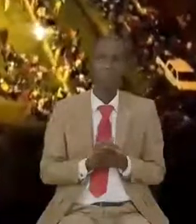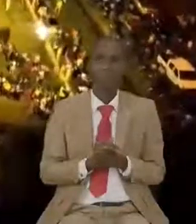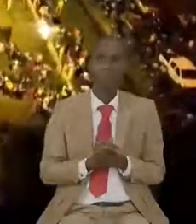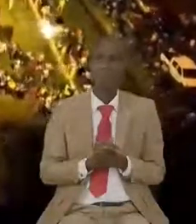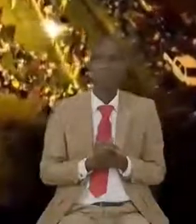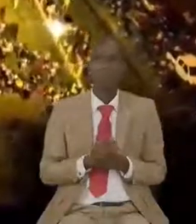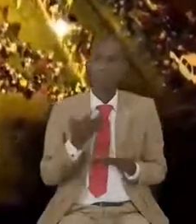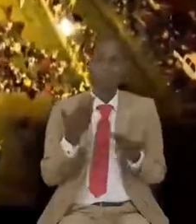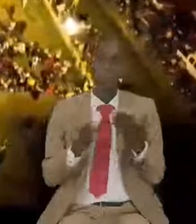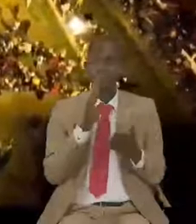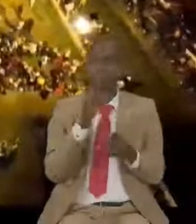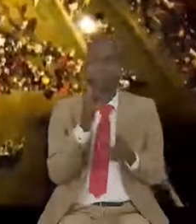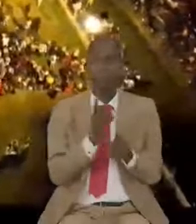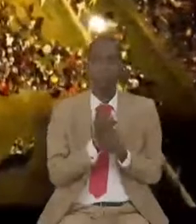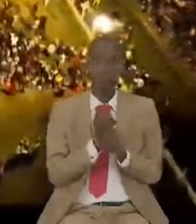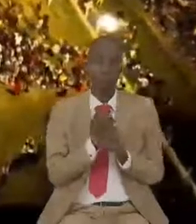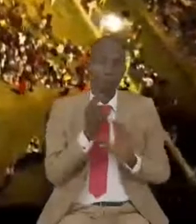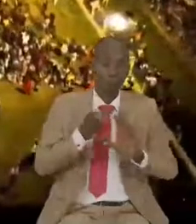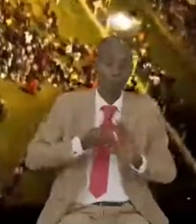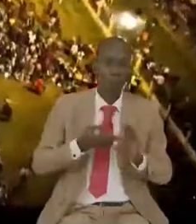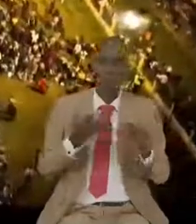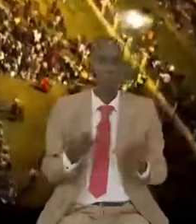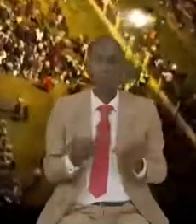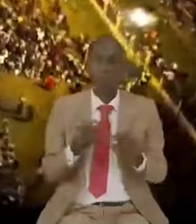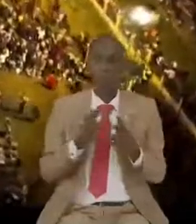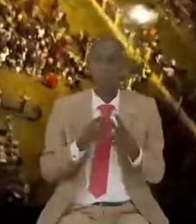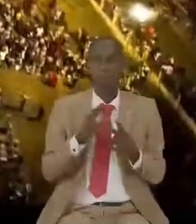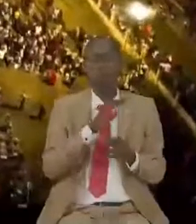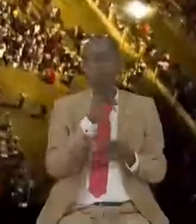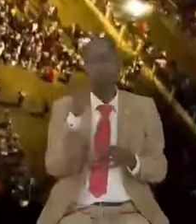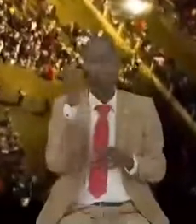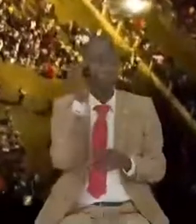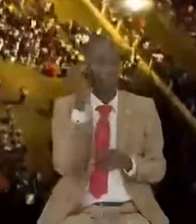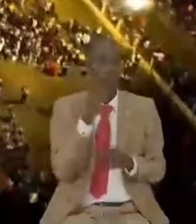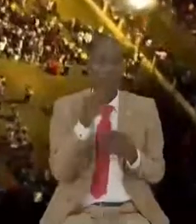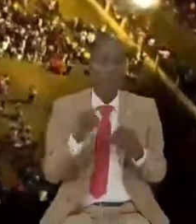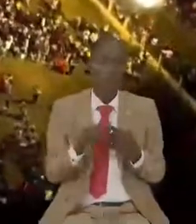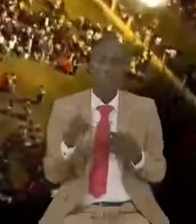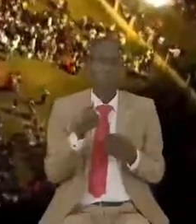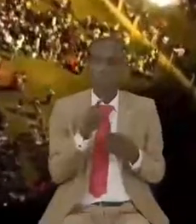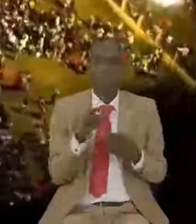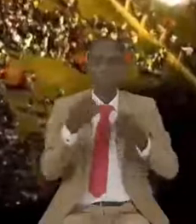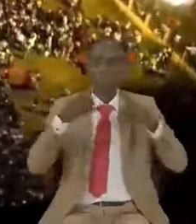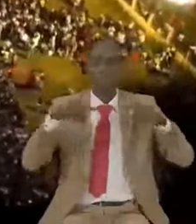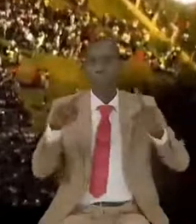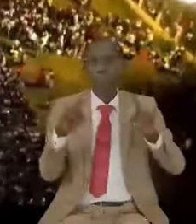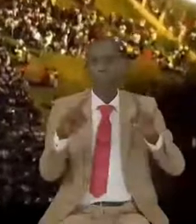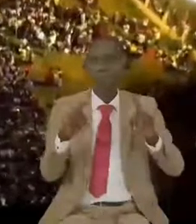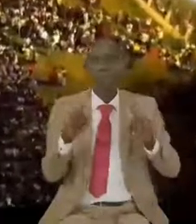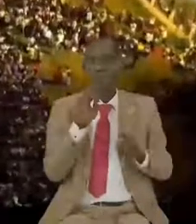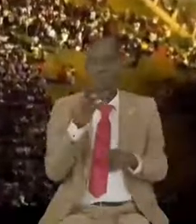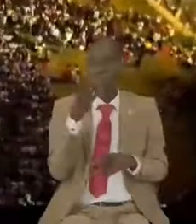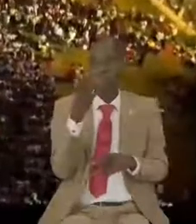Perhaps you just joined now, or you didn't hear when we gave the announcement, and you are online